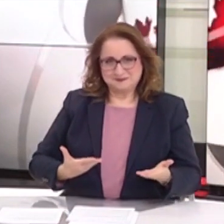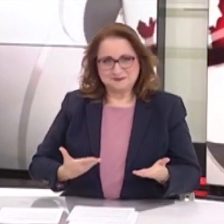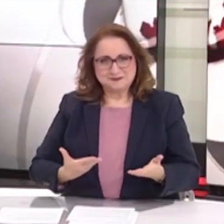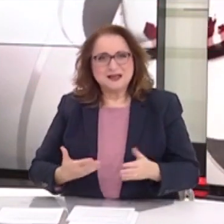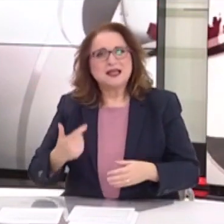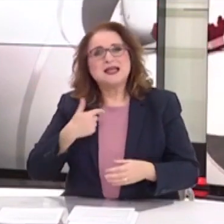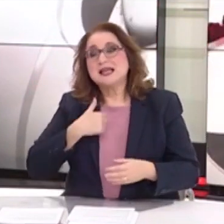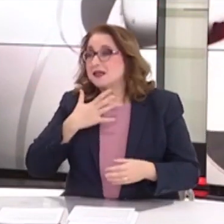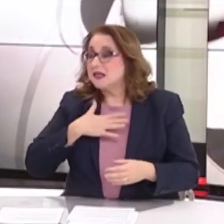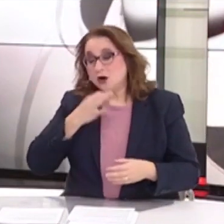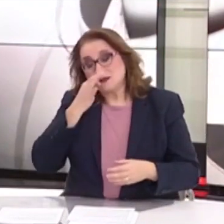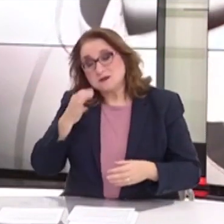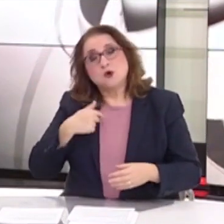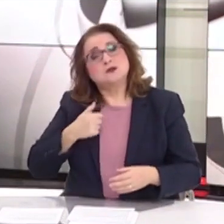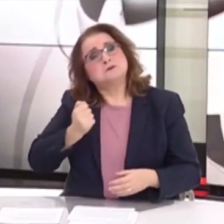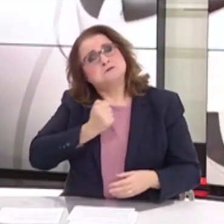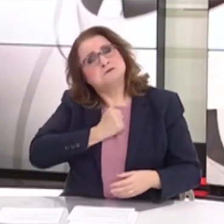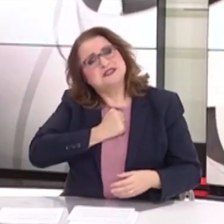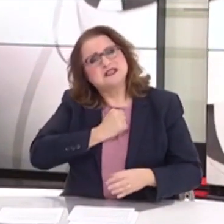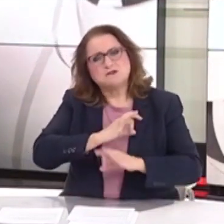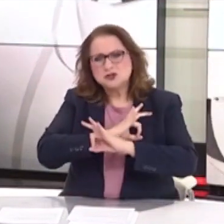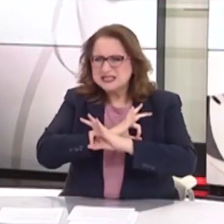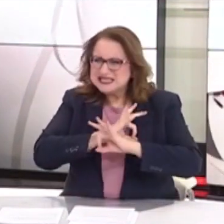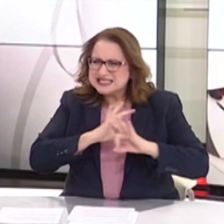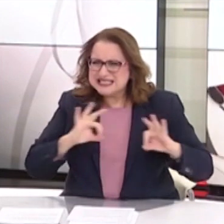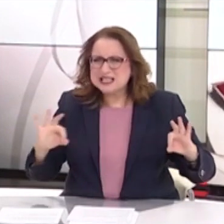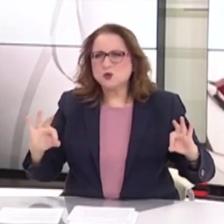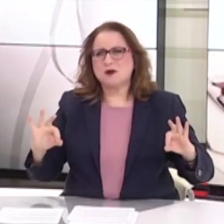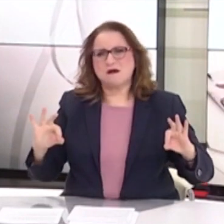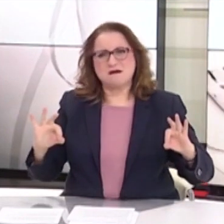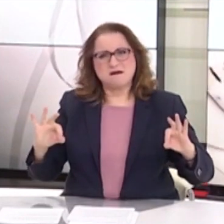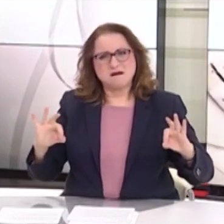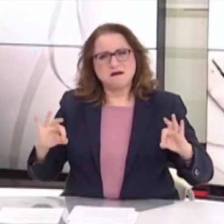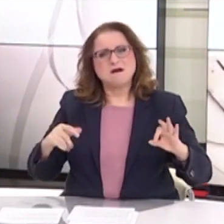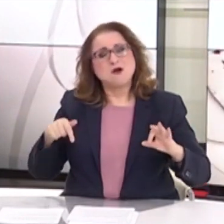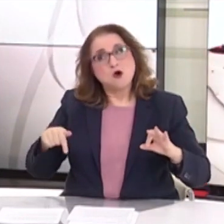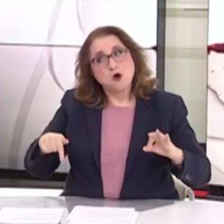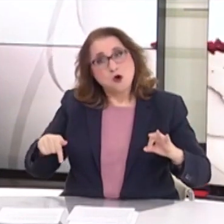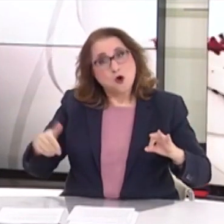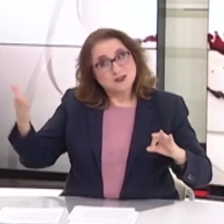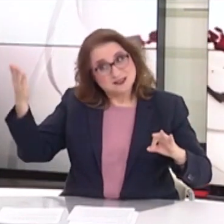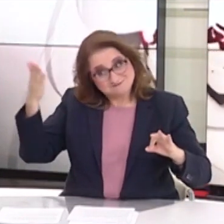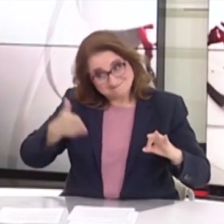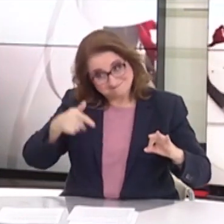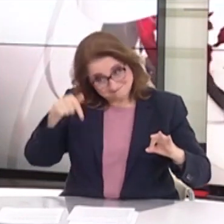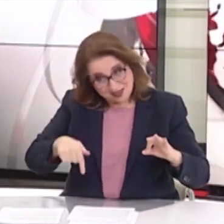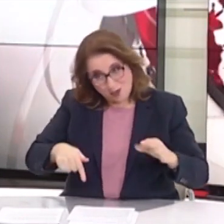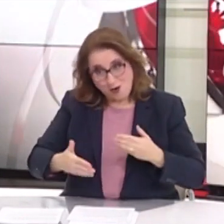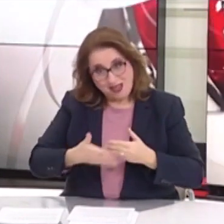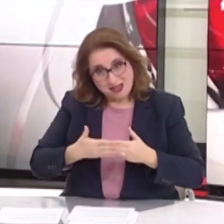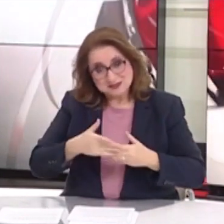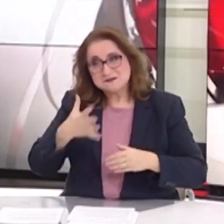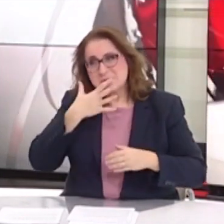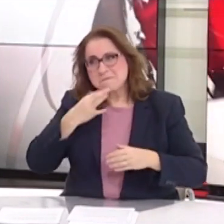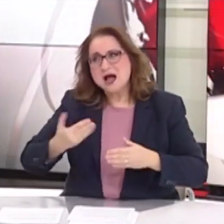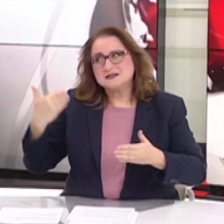σας πω ότι είμαι βέβαιος πως το ταξίδι σας, η επίσκεψή σας αυτή κλείνει έναν κύκλο